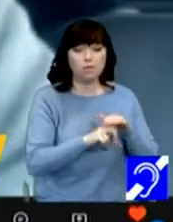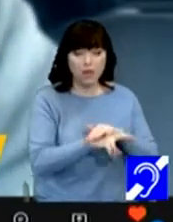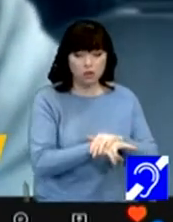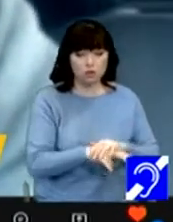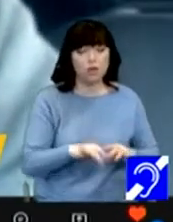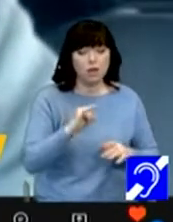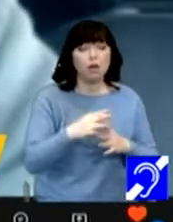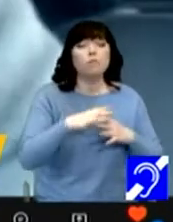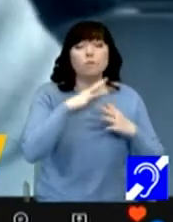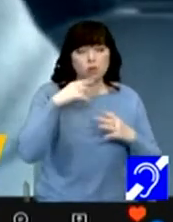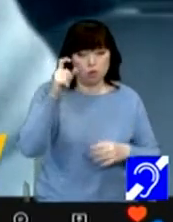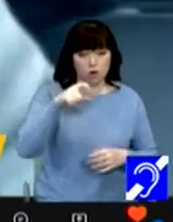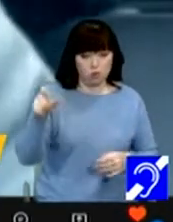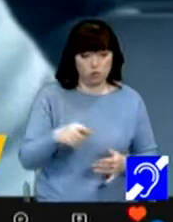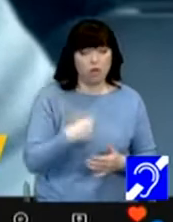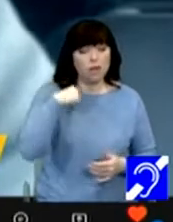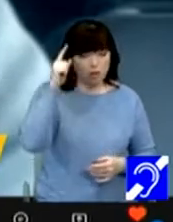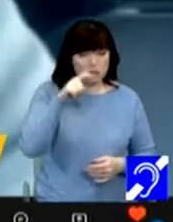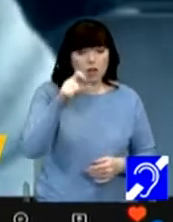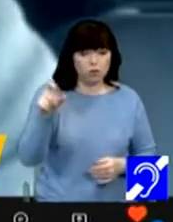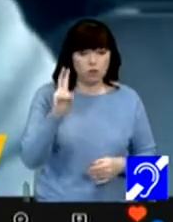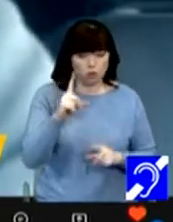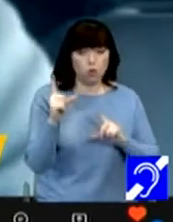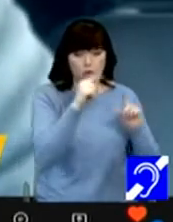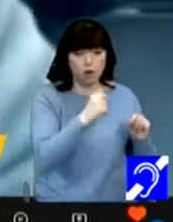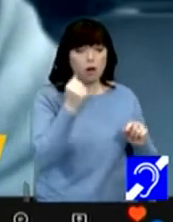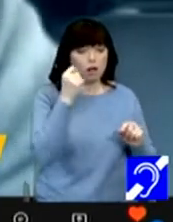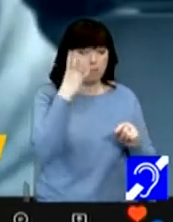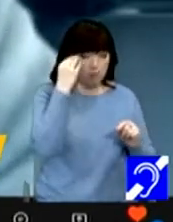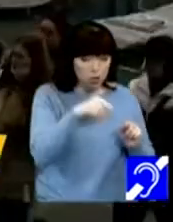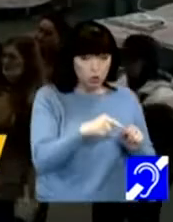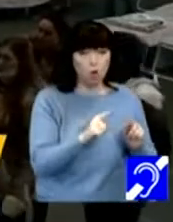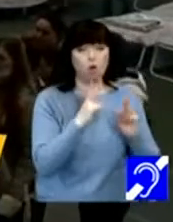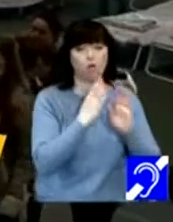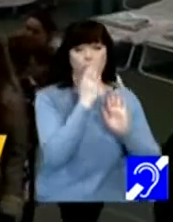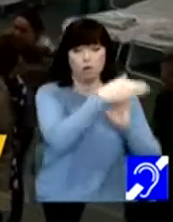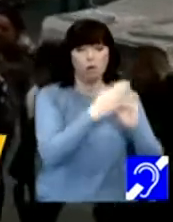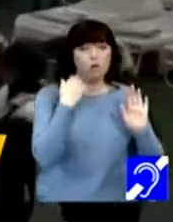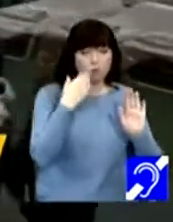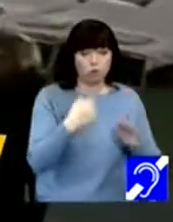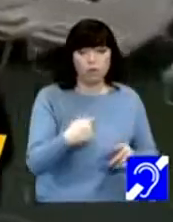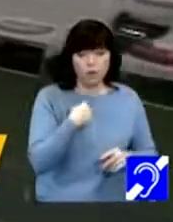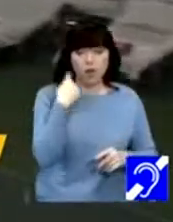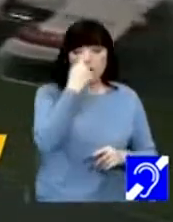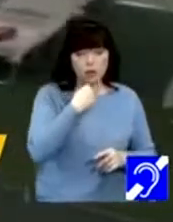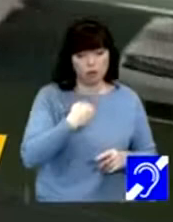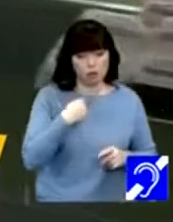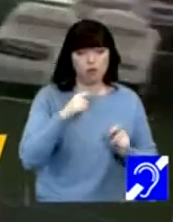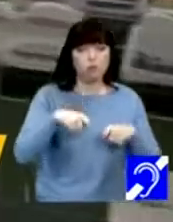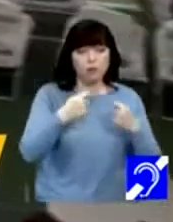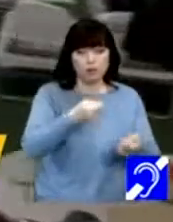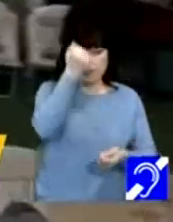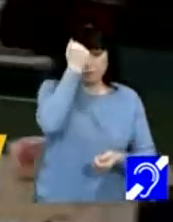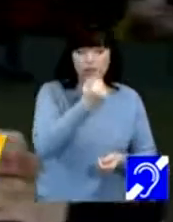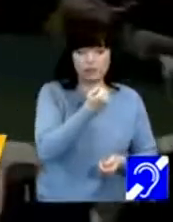огромное количество людей. Я сам знаю людей, которые выехали в Молдову и которые выехали в Румынию. Для меня это... Я хочу лично передать вам спасибо